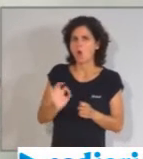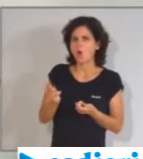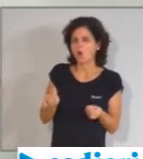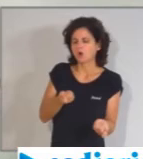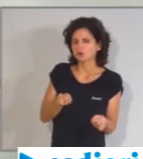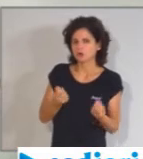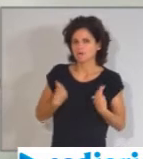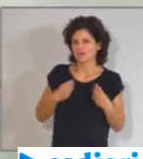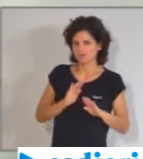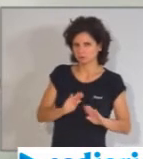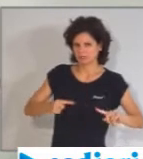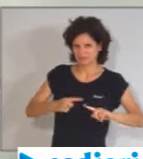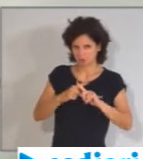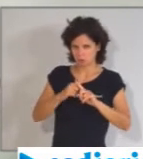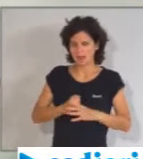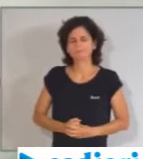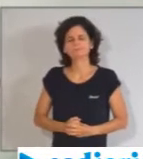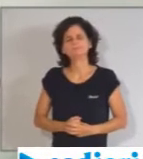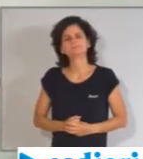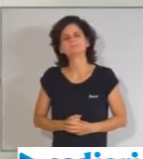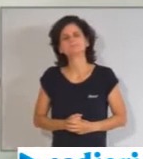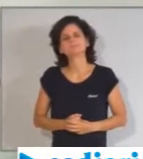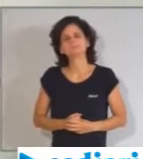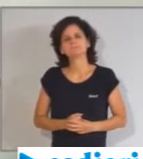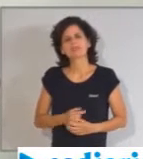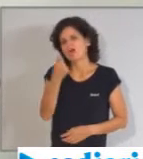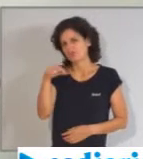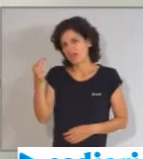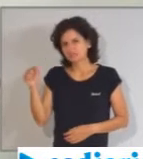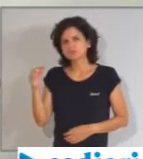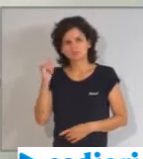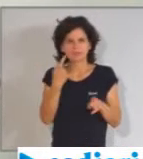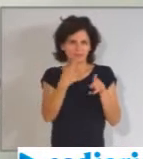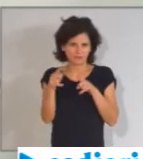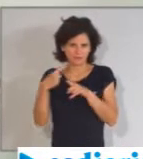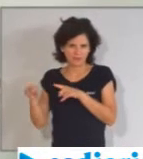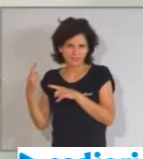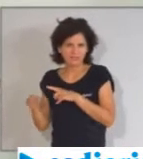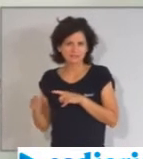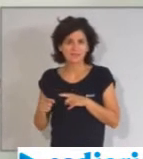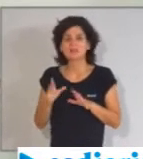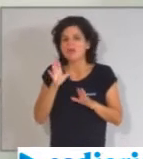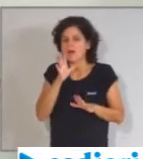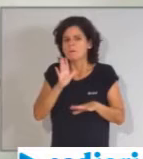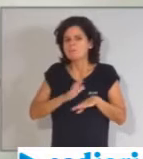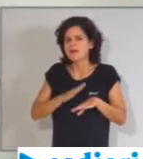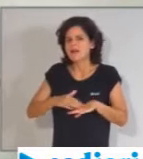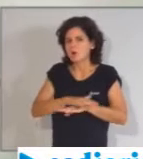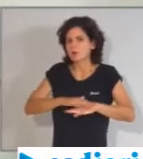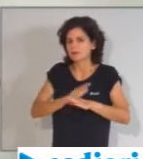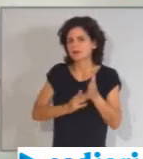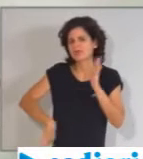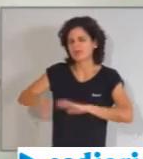i vida. Voldria donar algunes dades que confirmen la necessitat d'esta estratègia contra les violències